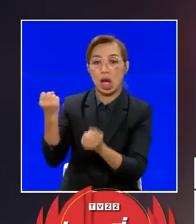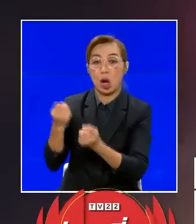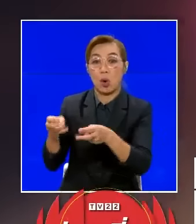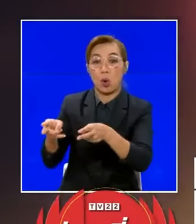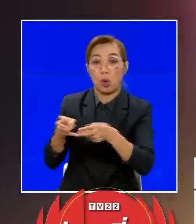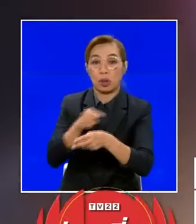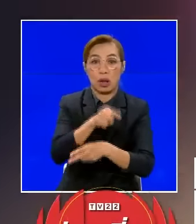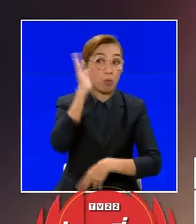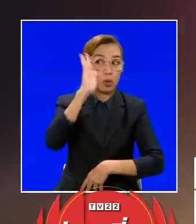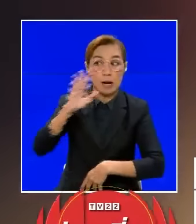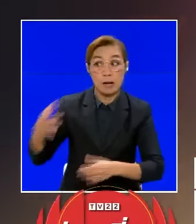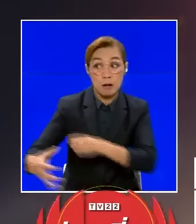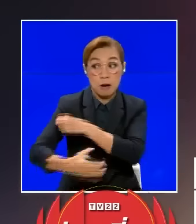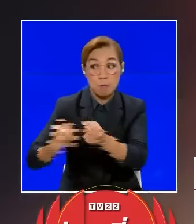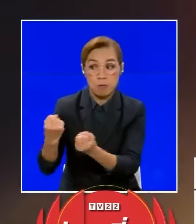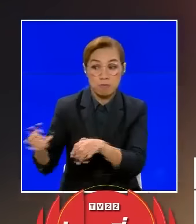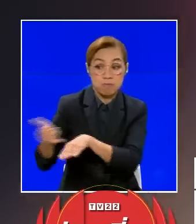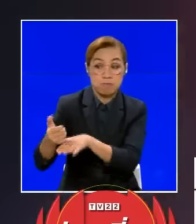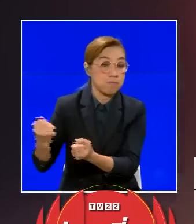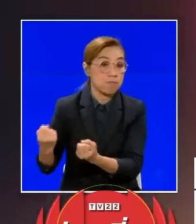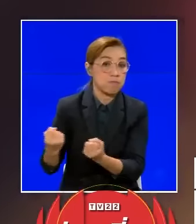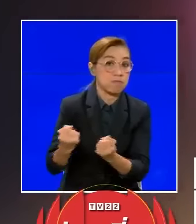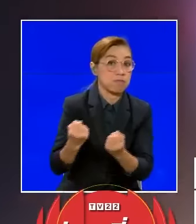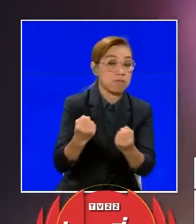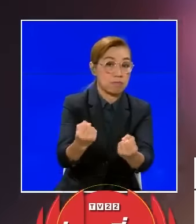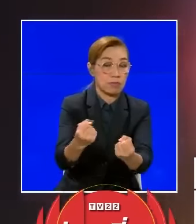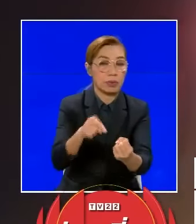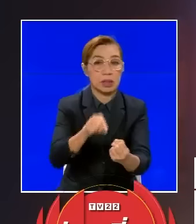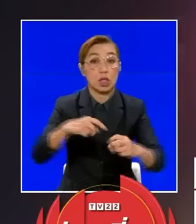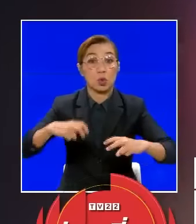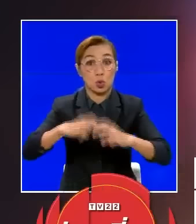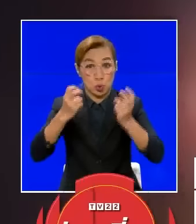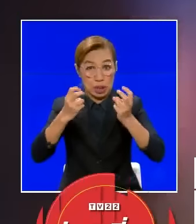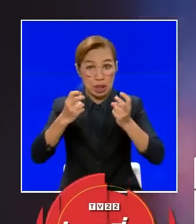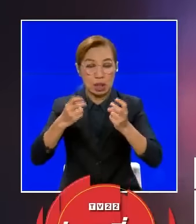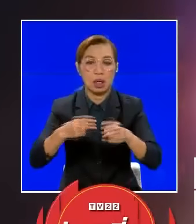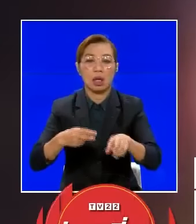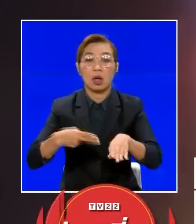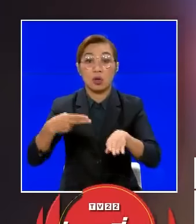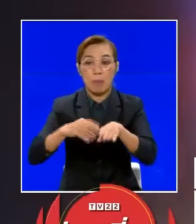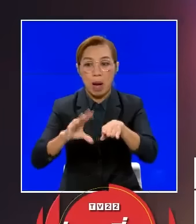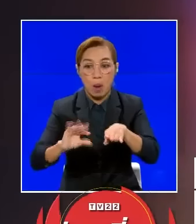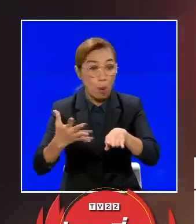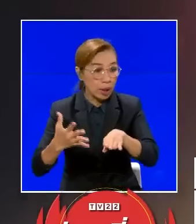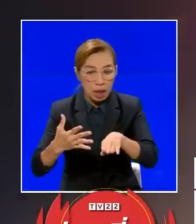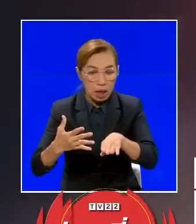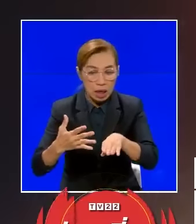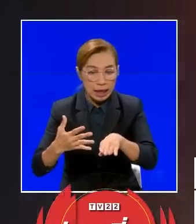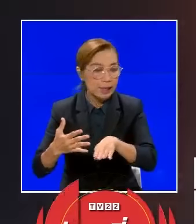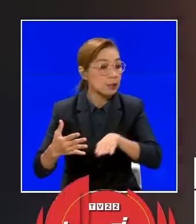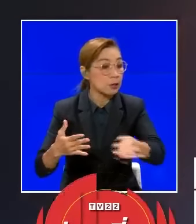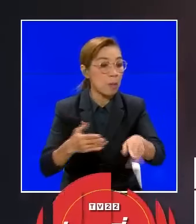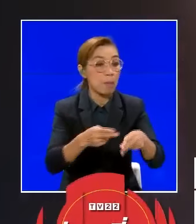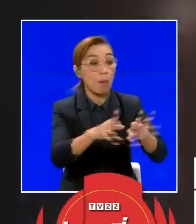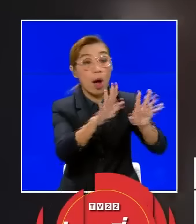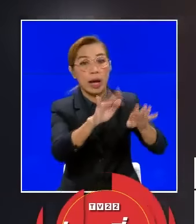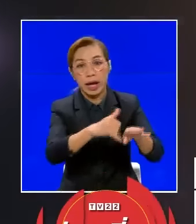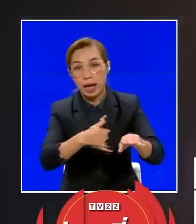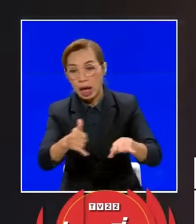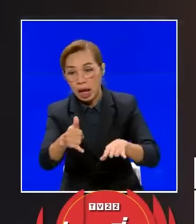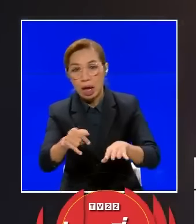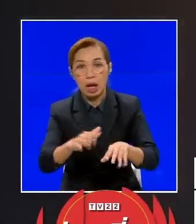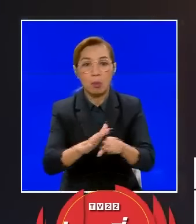อำเภอปราสาทจังหวัดสุรินทร์ไปน้ำมันหมดก่อนจอดรถทิ้งเหมือนจะจบนะเพราะมันไม่ได้แล้วป